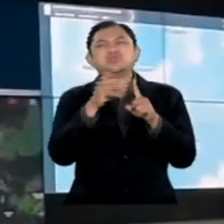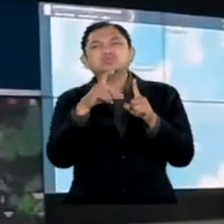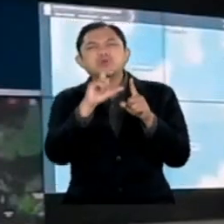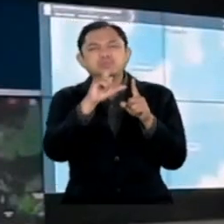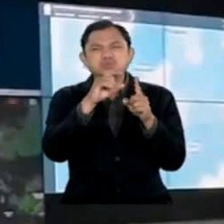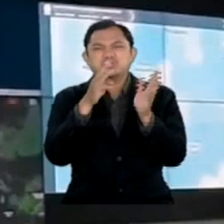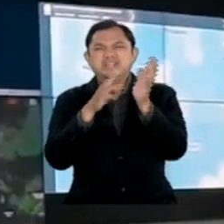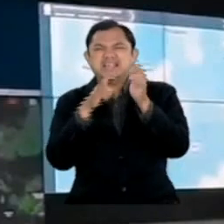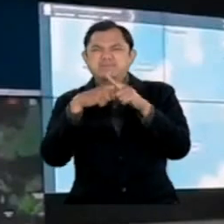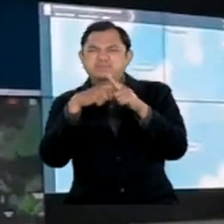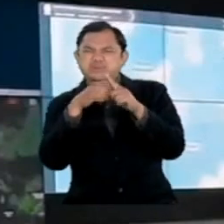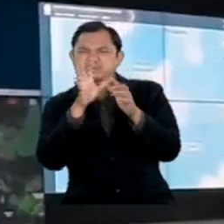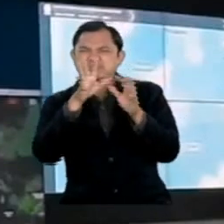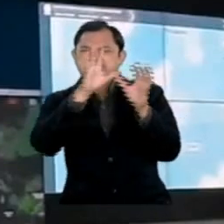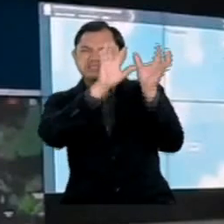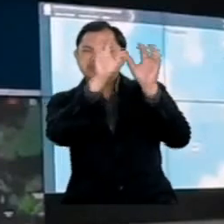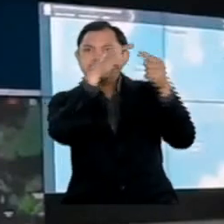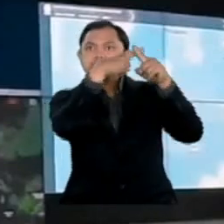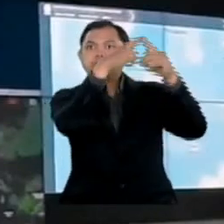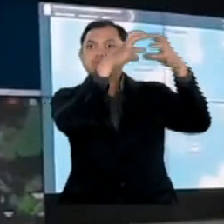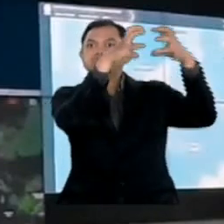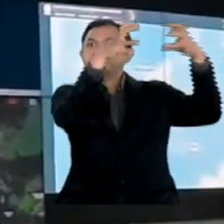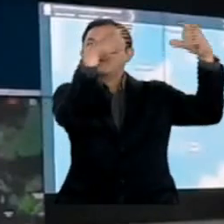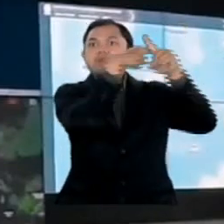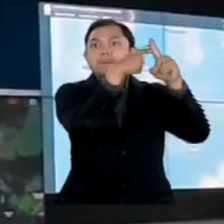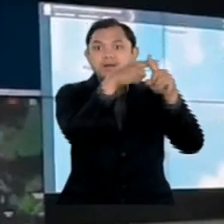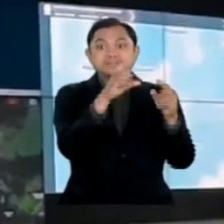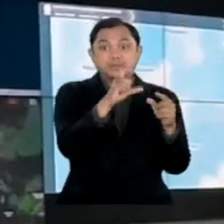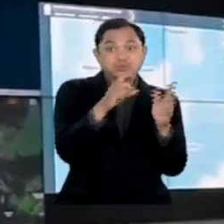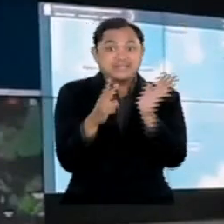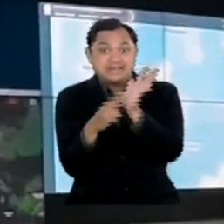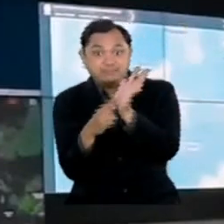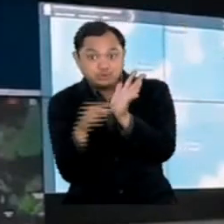Nah, awan cumulonimbus ini dapat menyebabkan terjadinya hujan dengan intensitas sedang.